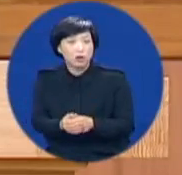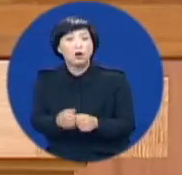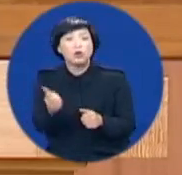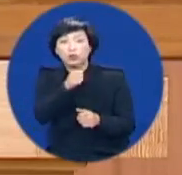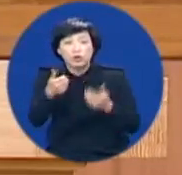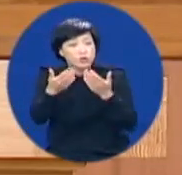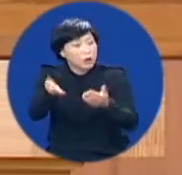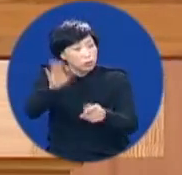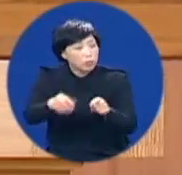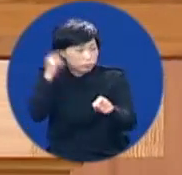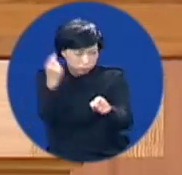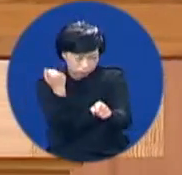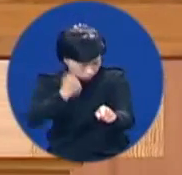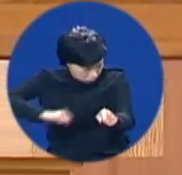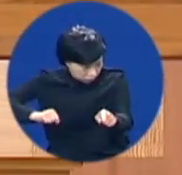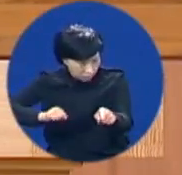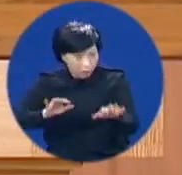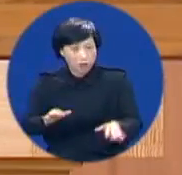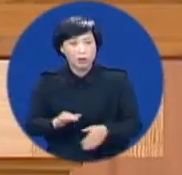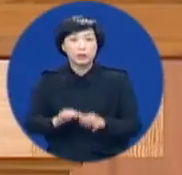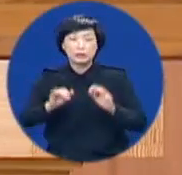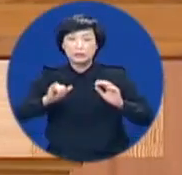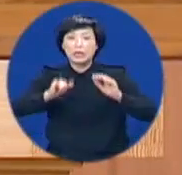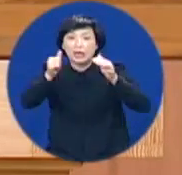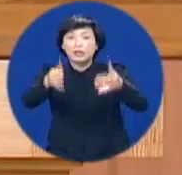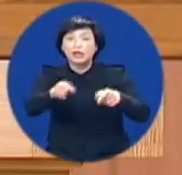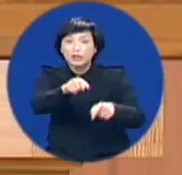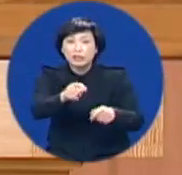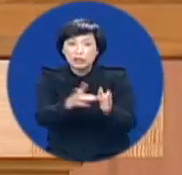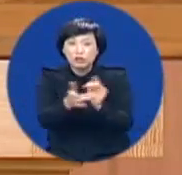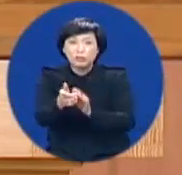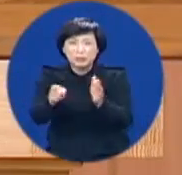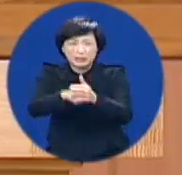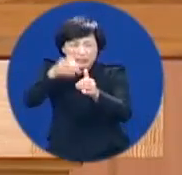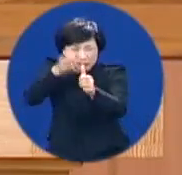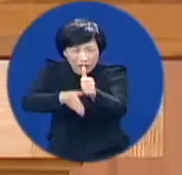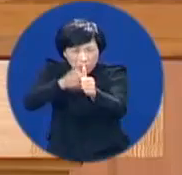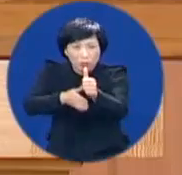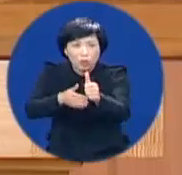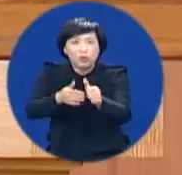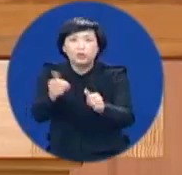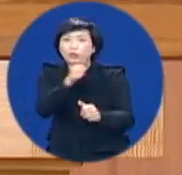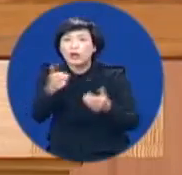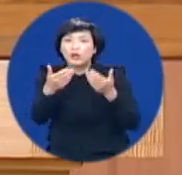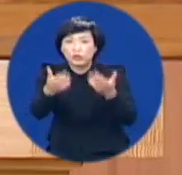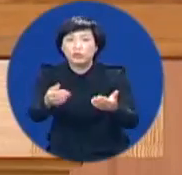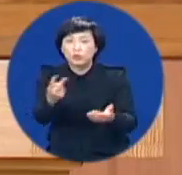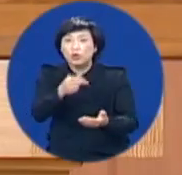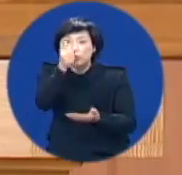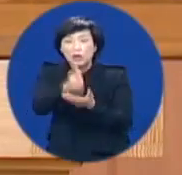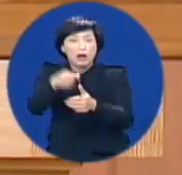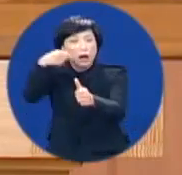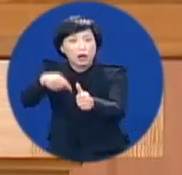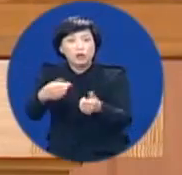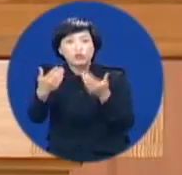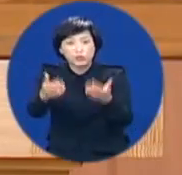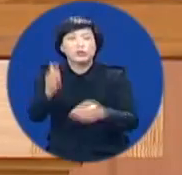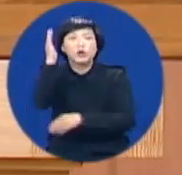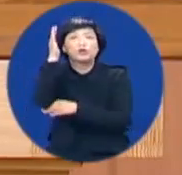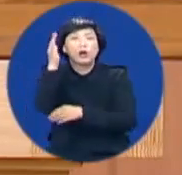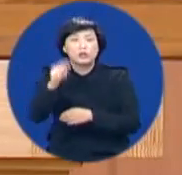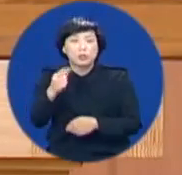않네. 이 세상에는 예수 믿으라고 말하는, 죄를 말하는,